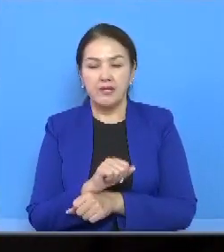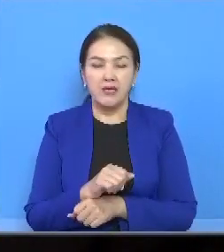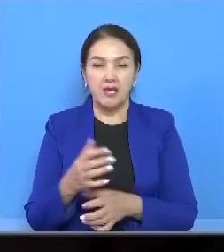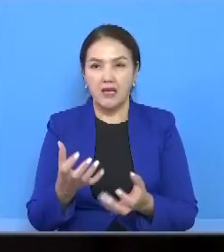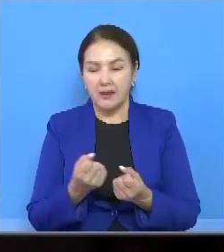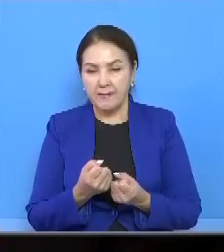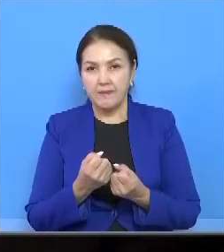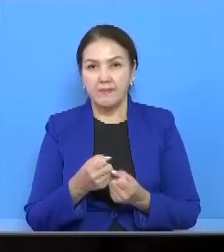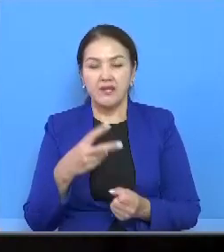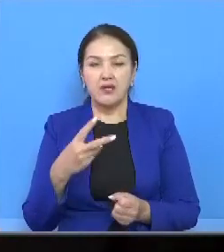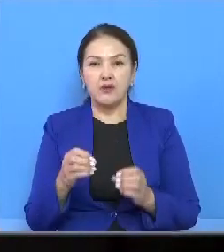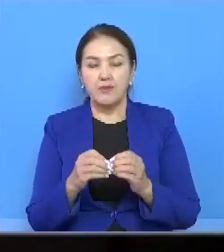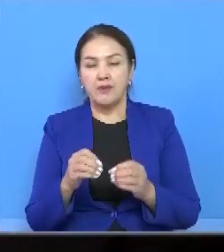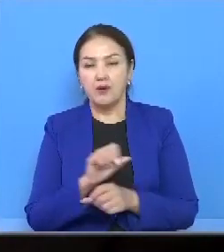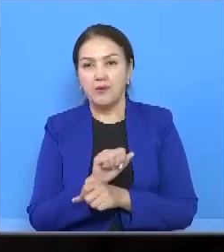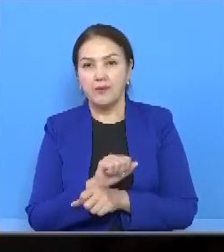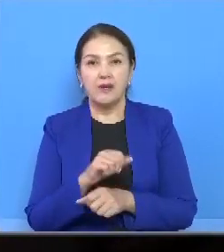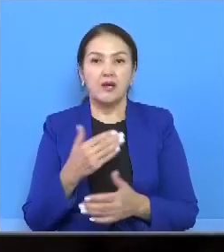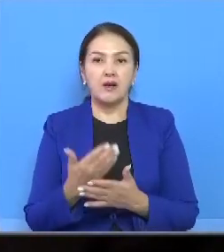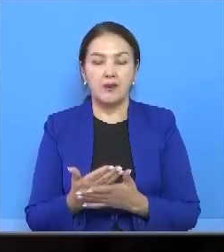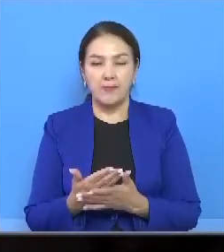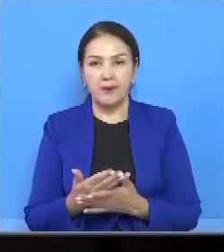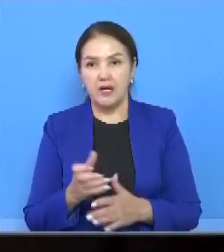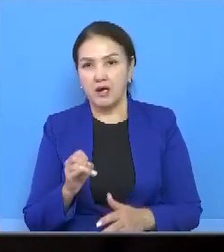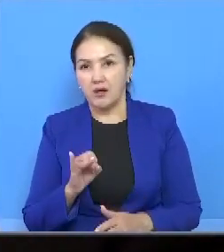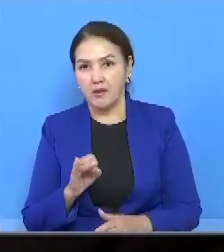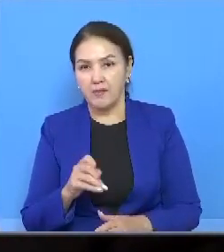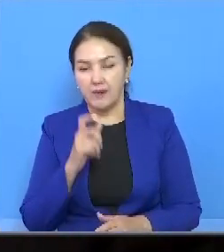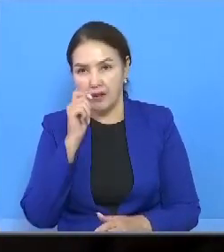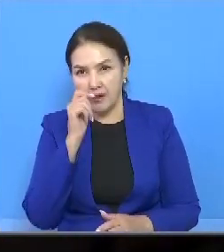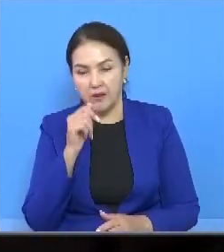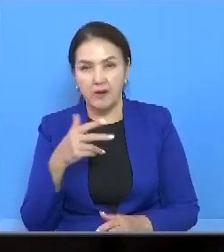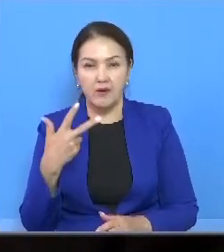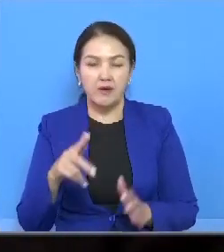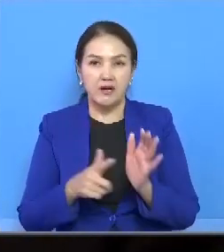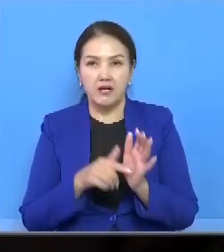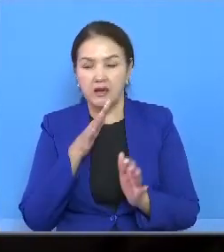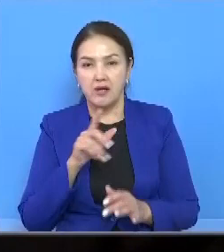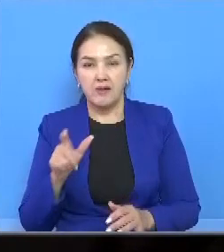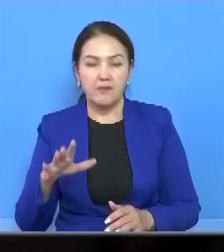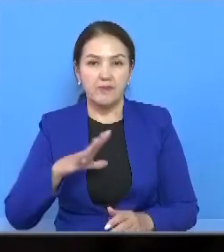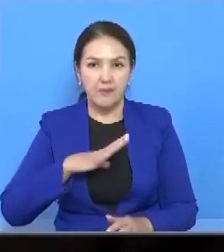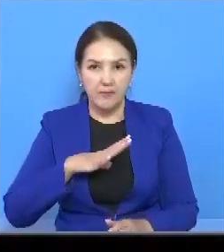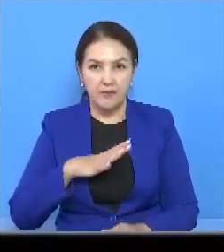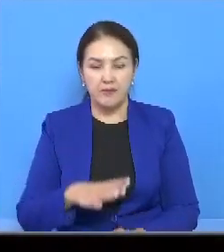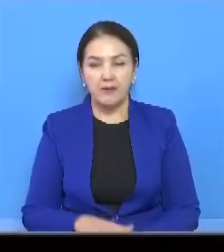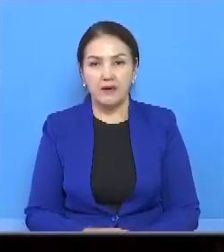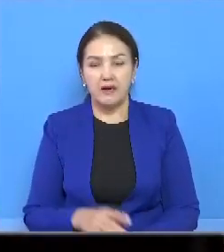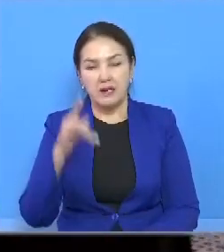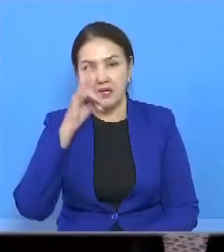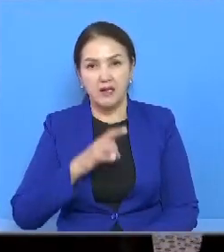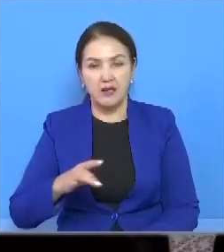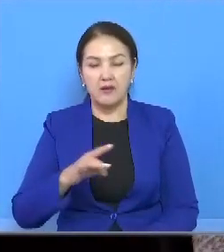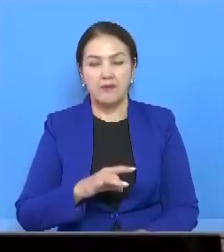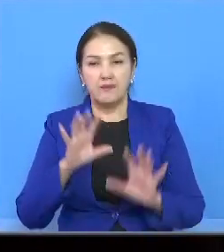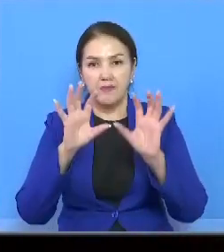басқаруындағы ВАЗ-2110 автокөлігін тоқтатты. Автокөліктің салонында 32 жастағы жолаушысы болған. Қазақстан